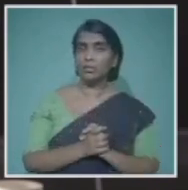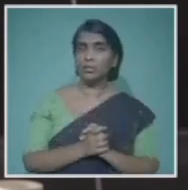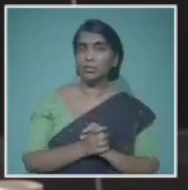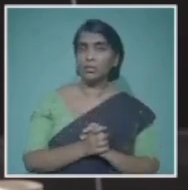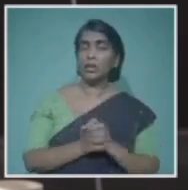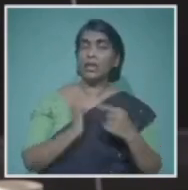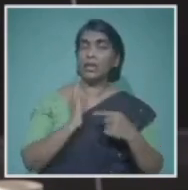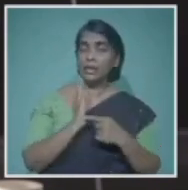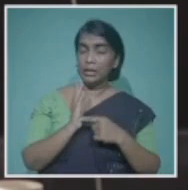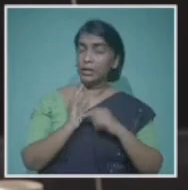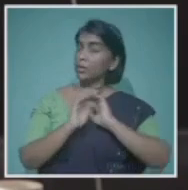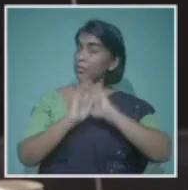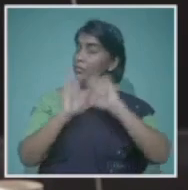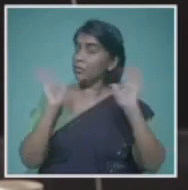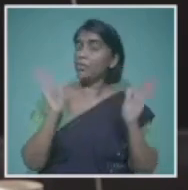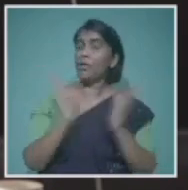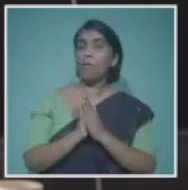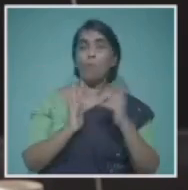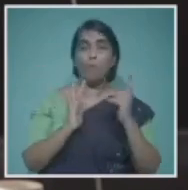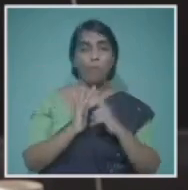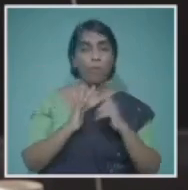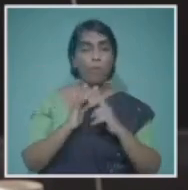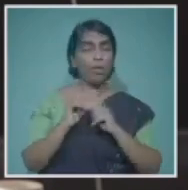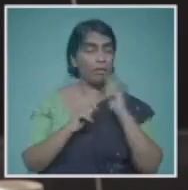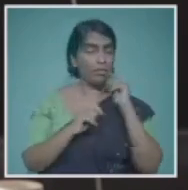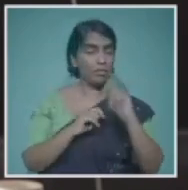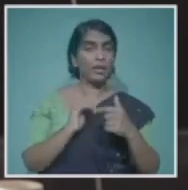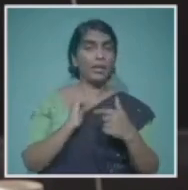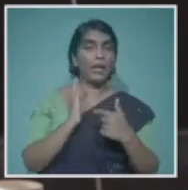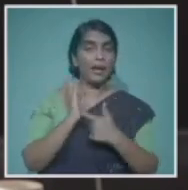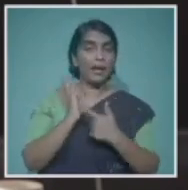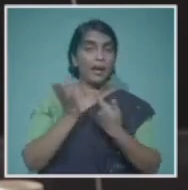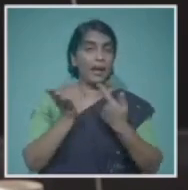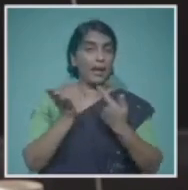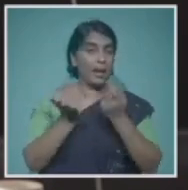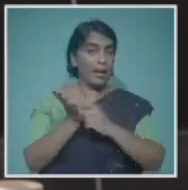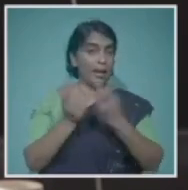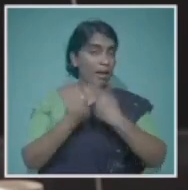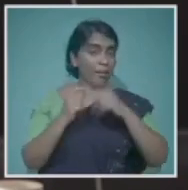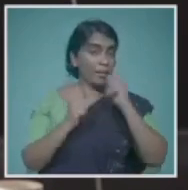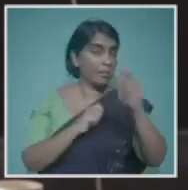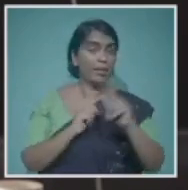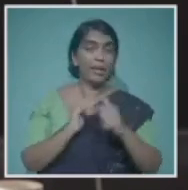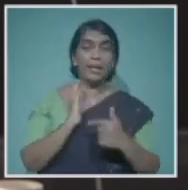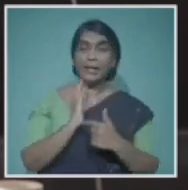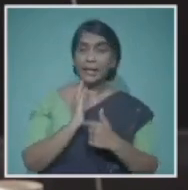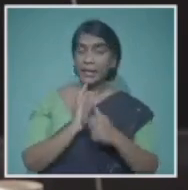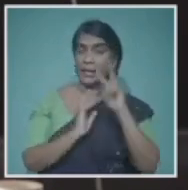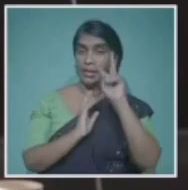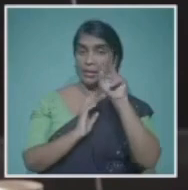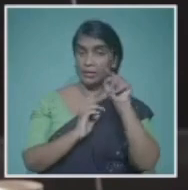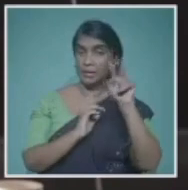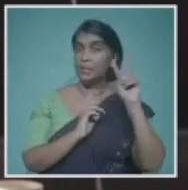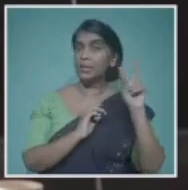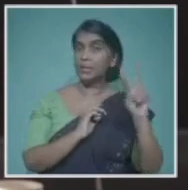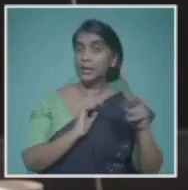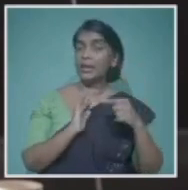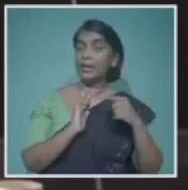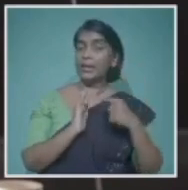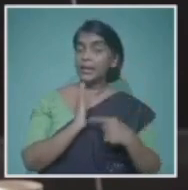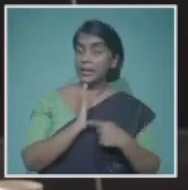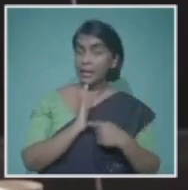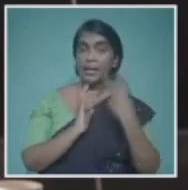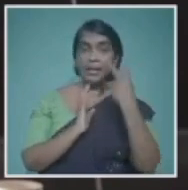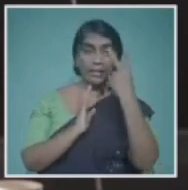ඒ ට්‍රිලියන මුළු පොලී ගෙවීම විතරක් ණය පසු ගෙවන්න නෙමෙයි ඒ ට්‍රිලියන 2.2න් ට්‍රිලියන